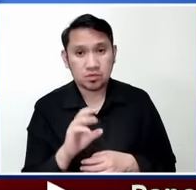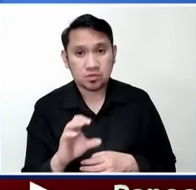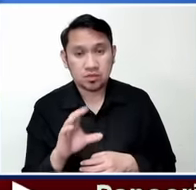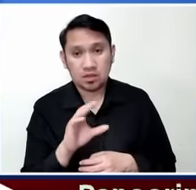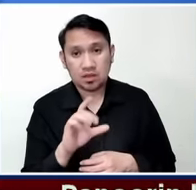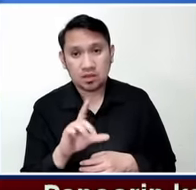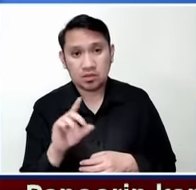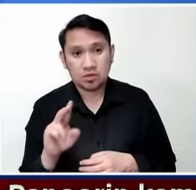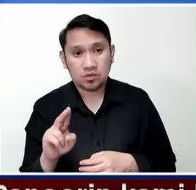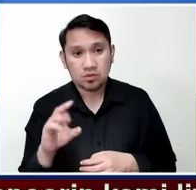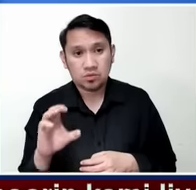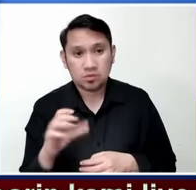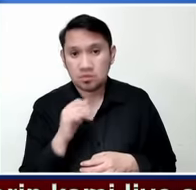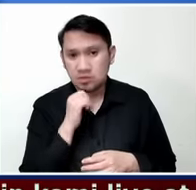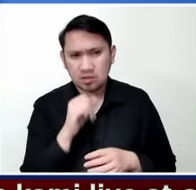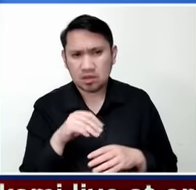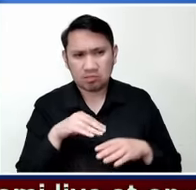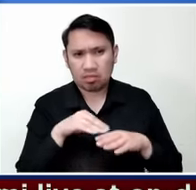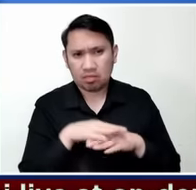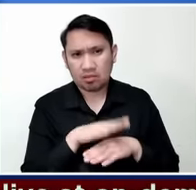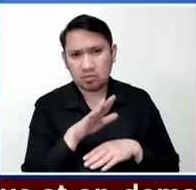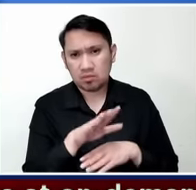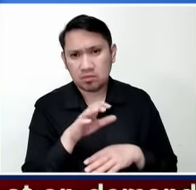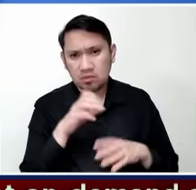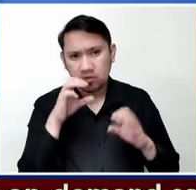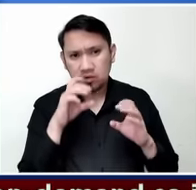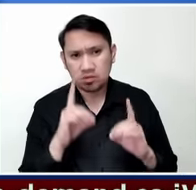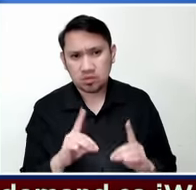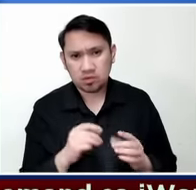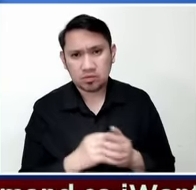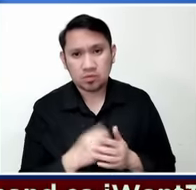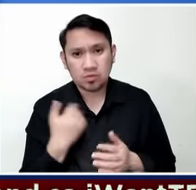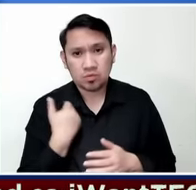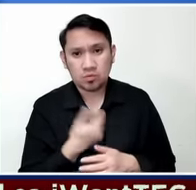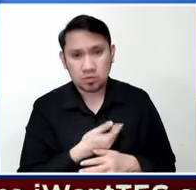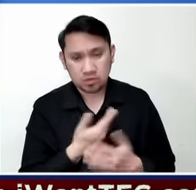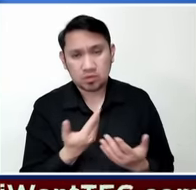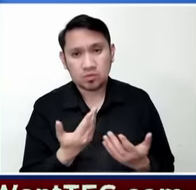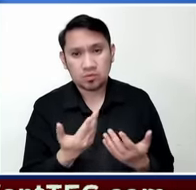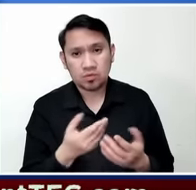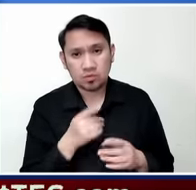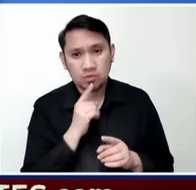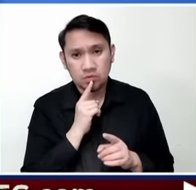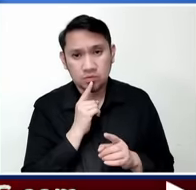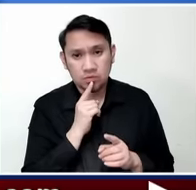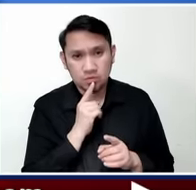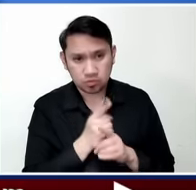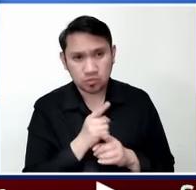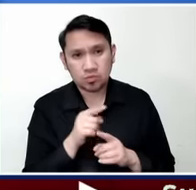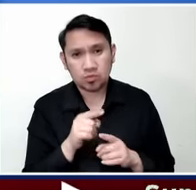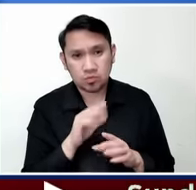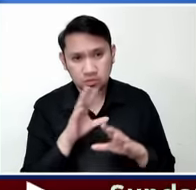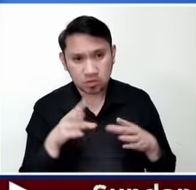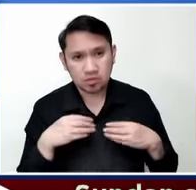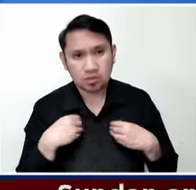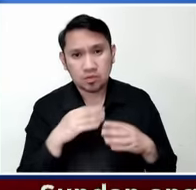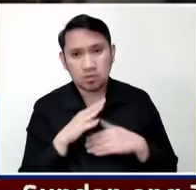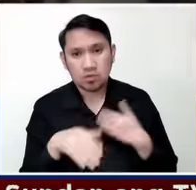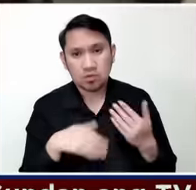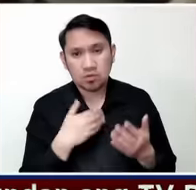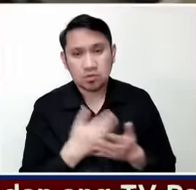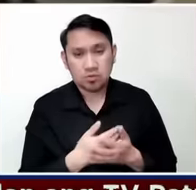But it will not affect their education naman po. And we want to make sure nga na ma-accommodate natin lahat ng maaring